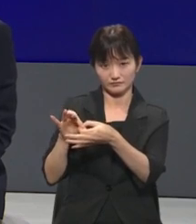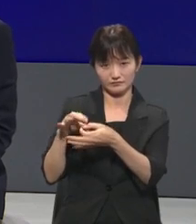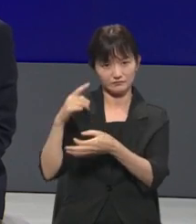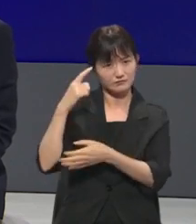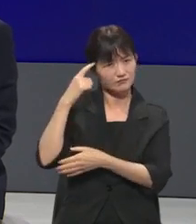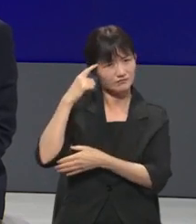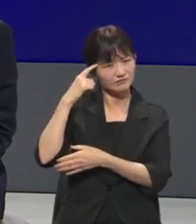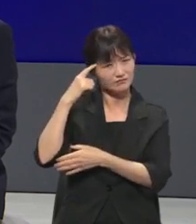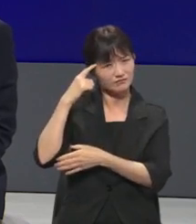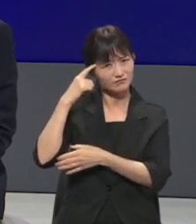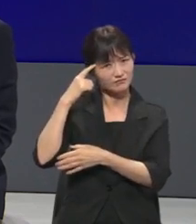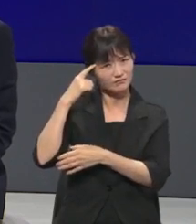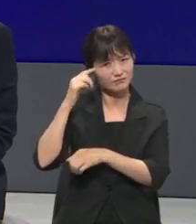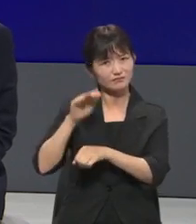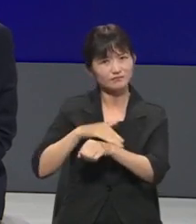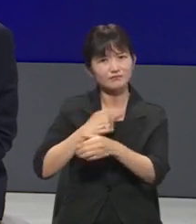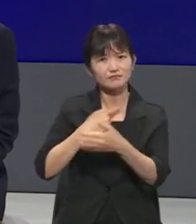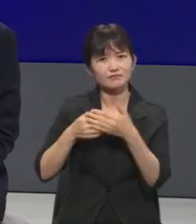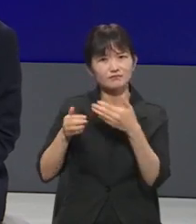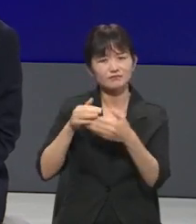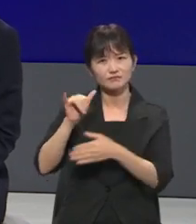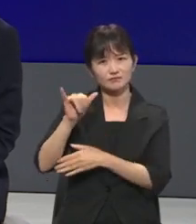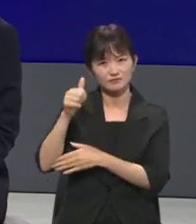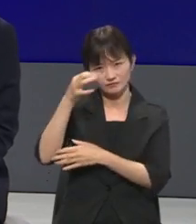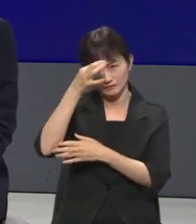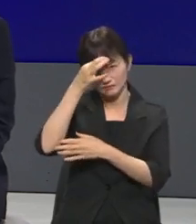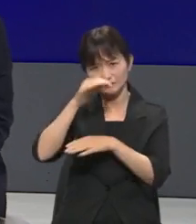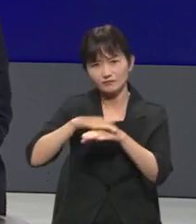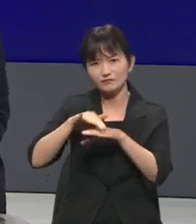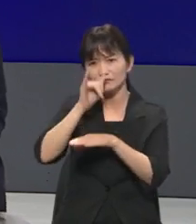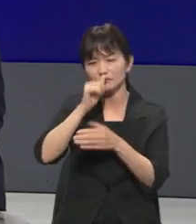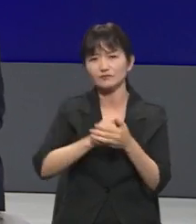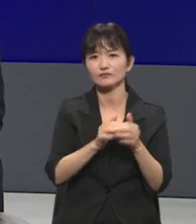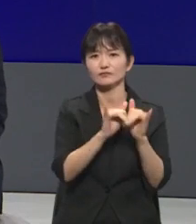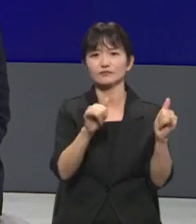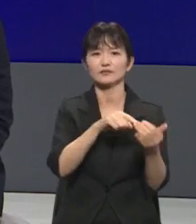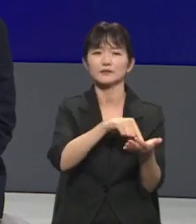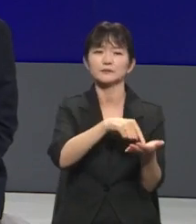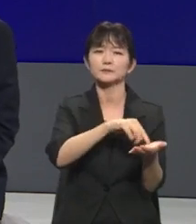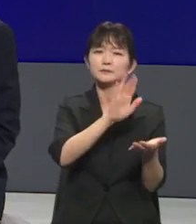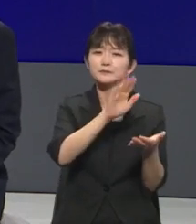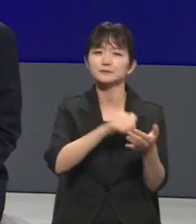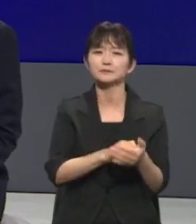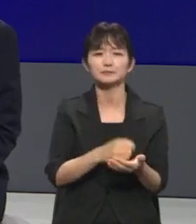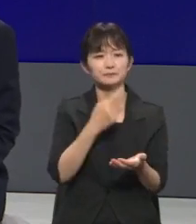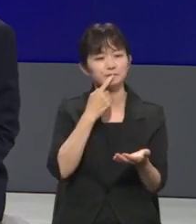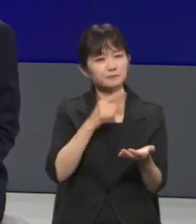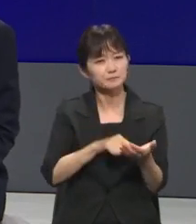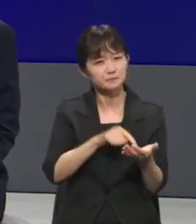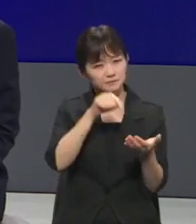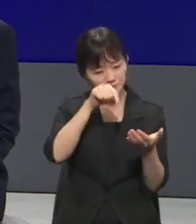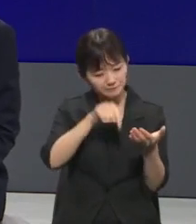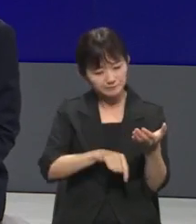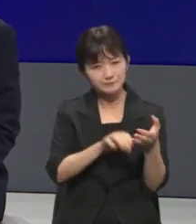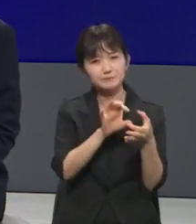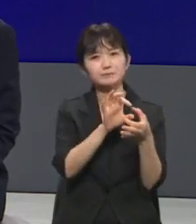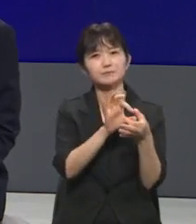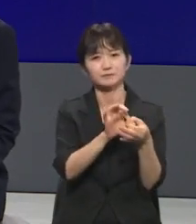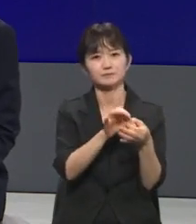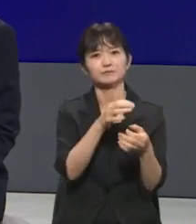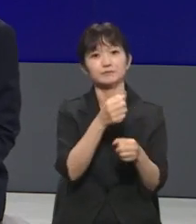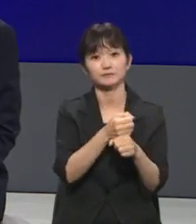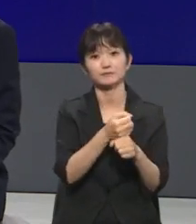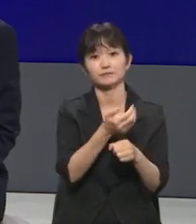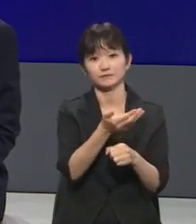경험들이 AI 기술로 해결될 수 있다고만 말한다면서 사람들을 덜 외롭게 만들고 더 쉬우면서 깊이 있는 관계를